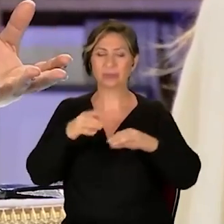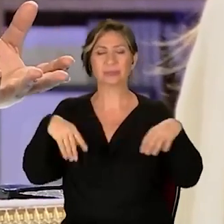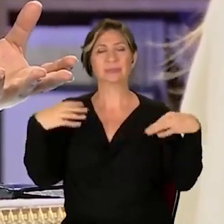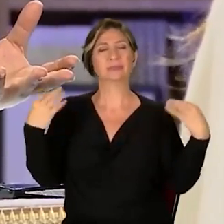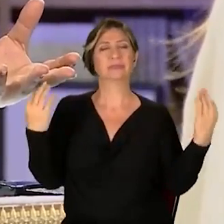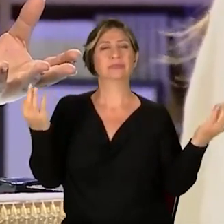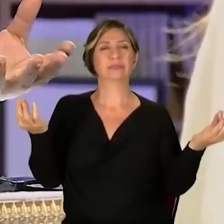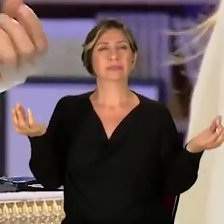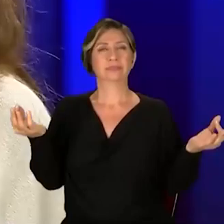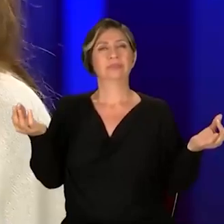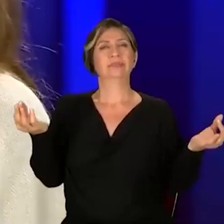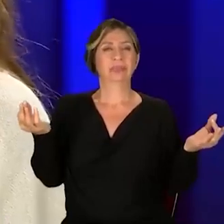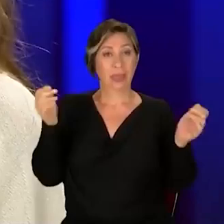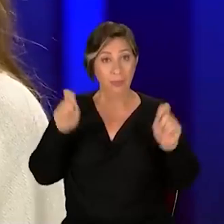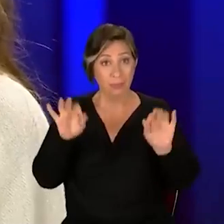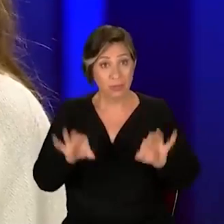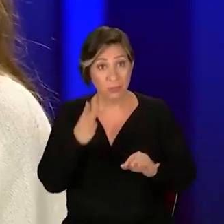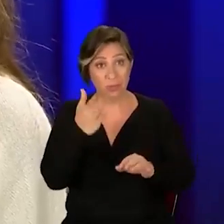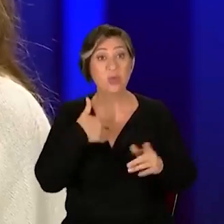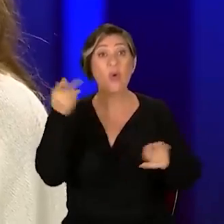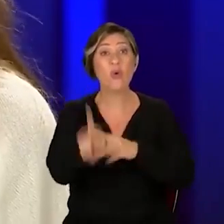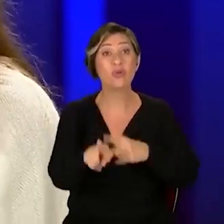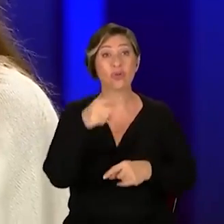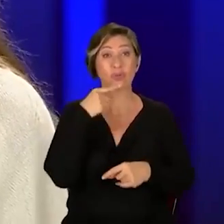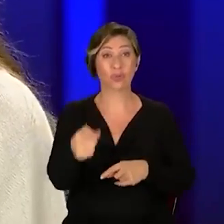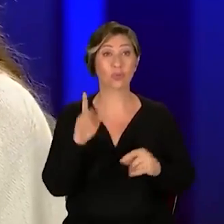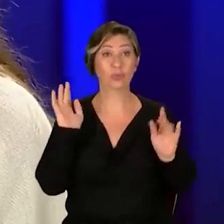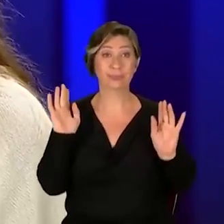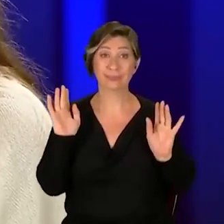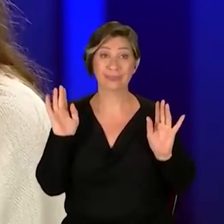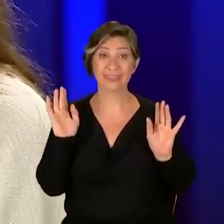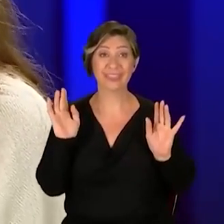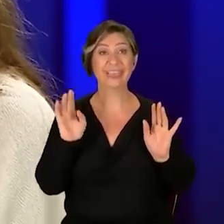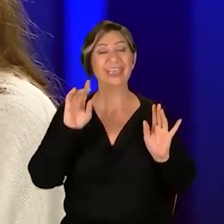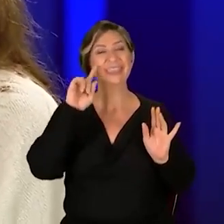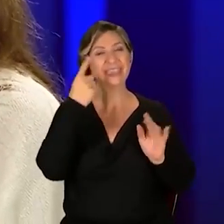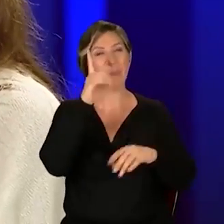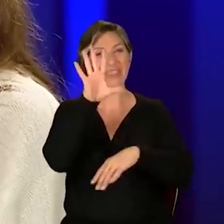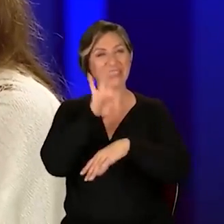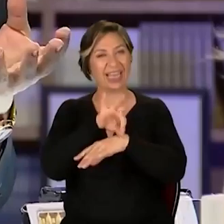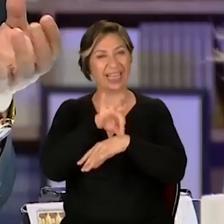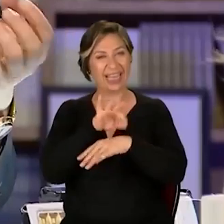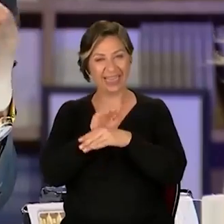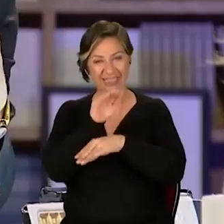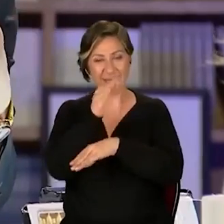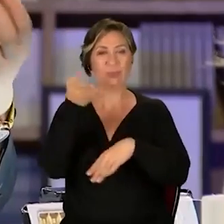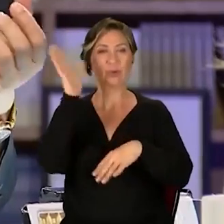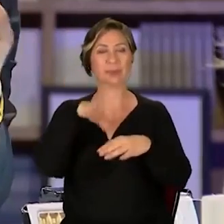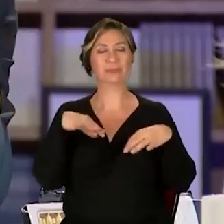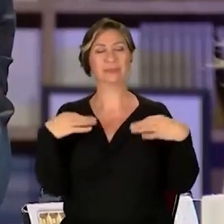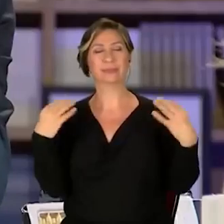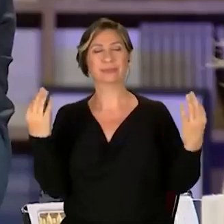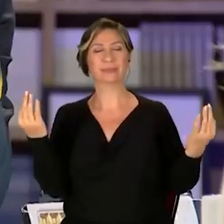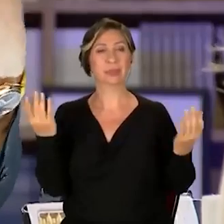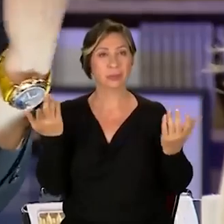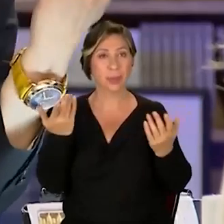yapmaya başlamıyorsunuz değil yok, mi? Yok, hayır. Ben çünkü onlara geber diyorum. Yani sadece 5 dakika yaşayıp sonra meditasyon.